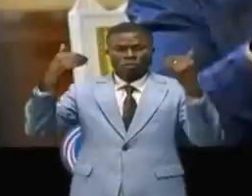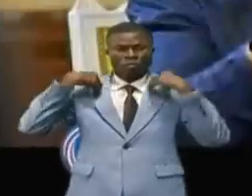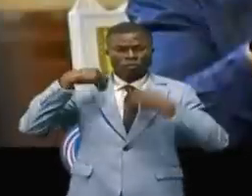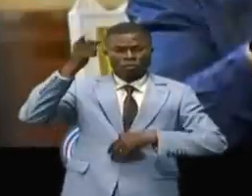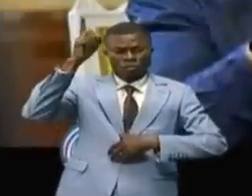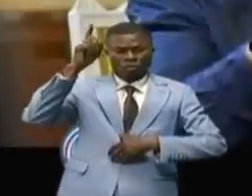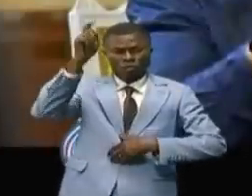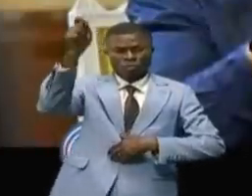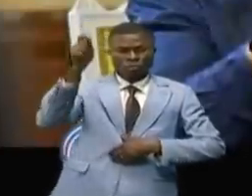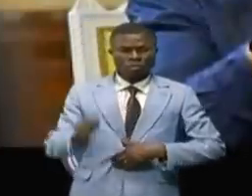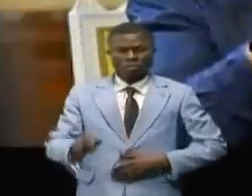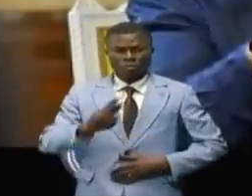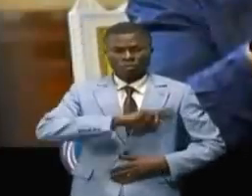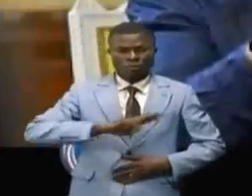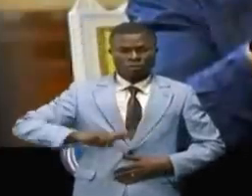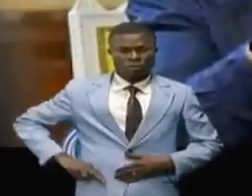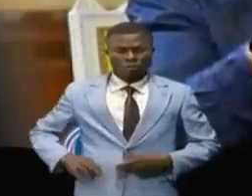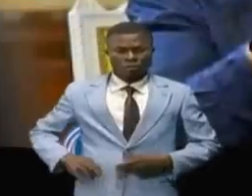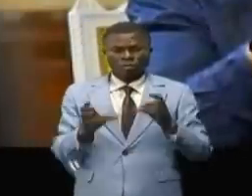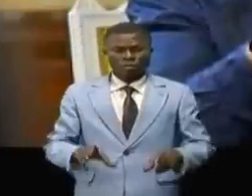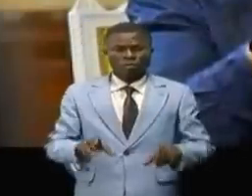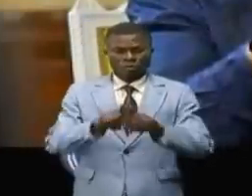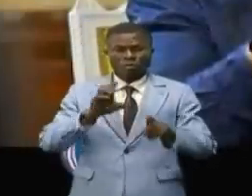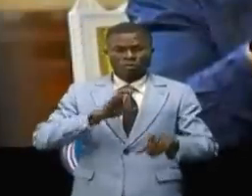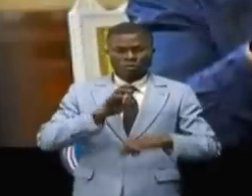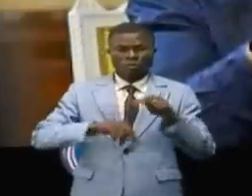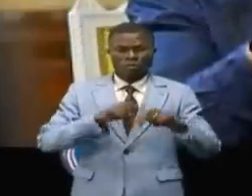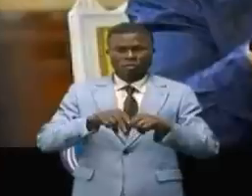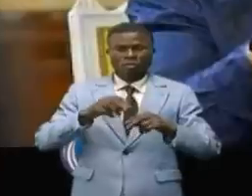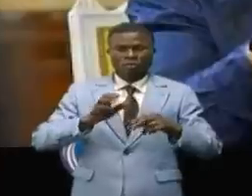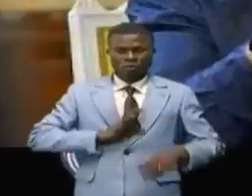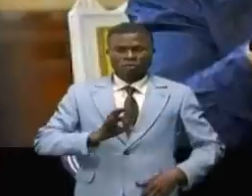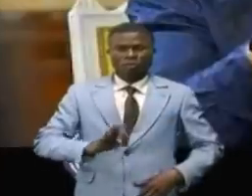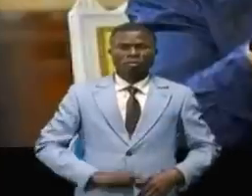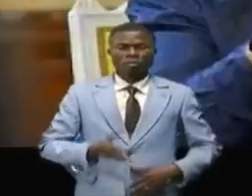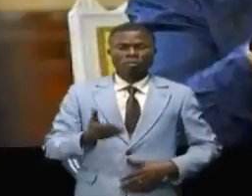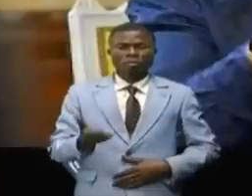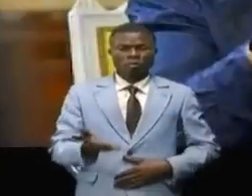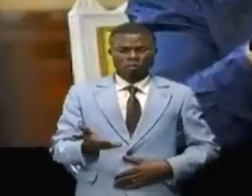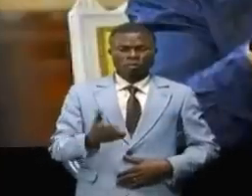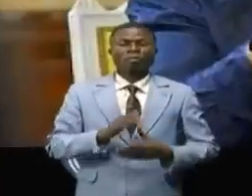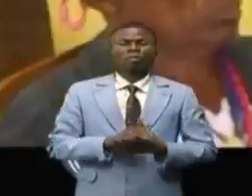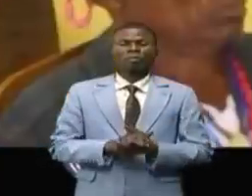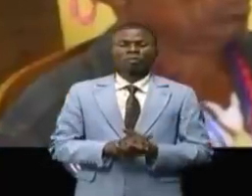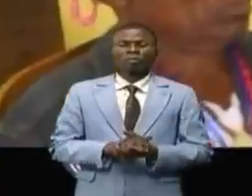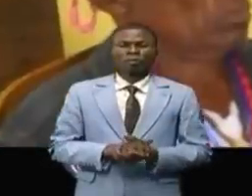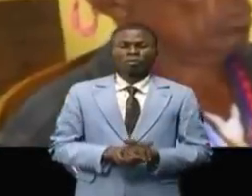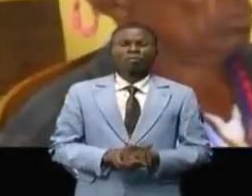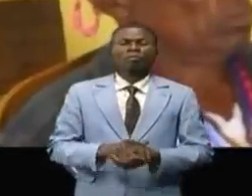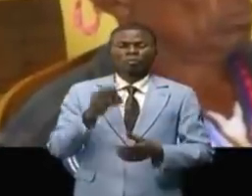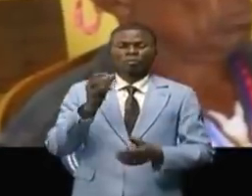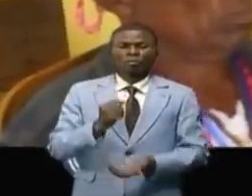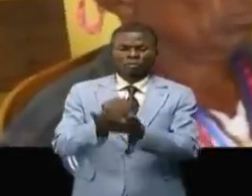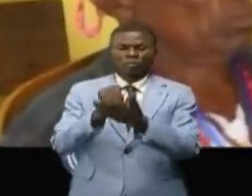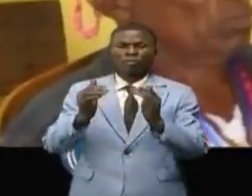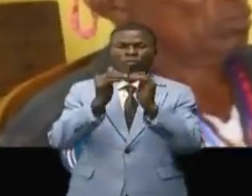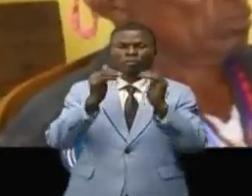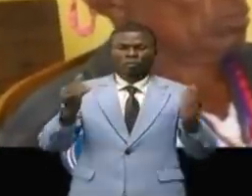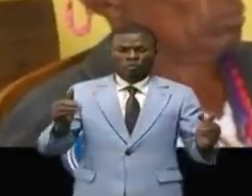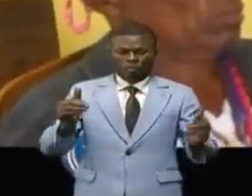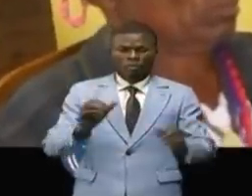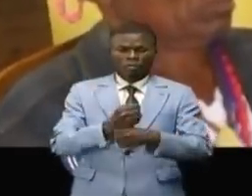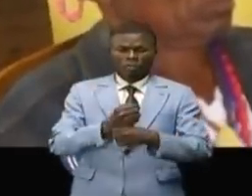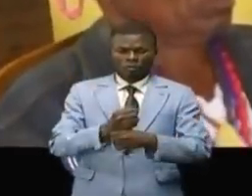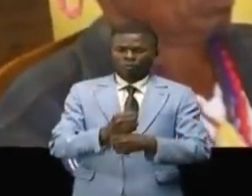suprême des forces armées de la République démocratique du Congo et de la Police nationale congolaise et président Félix Antoine Tshisekedi ramener la paix et de